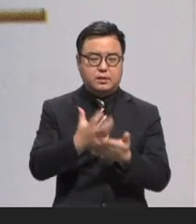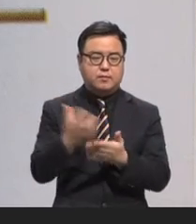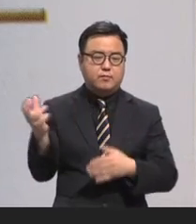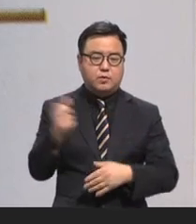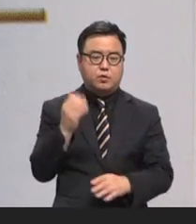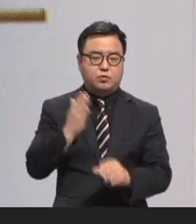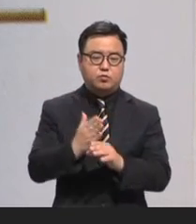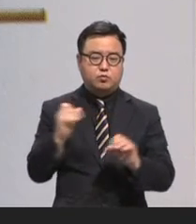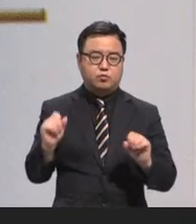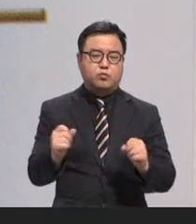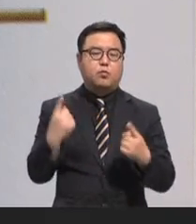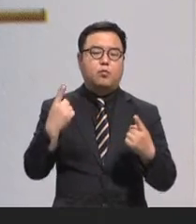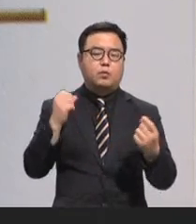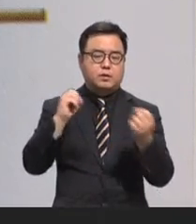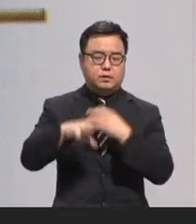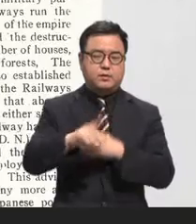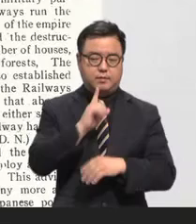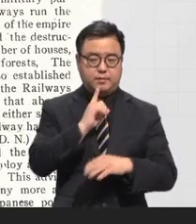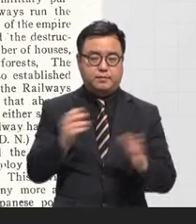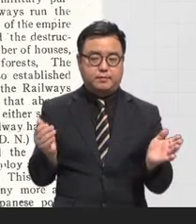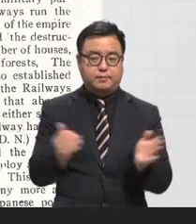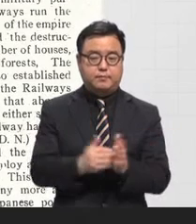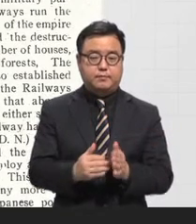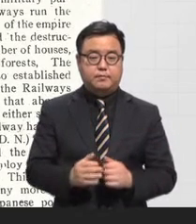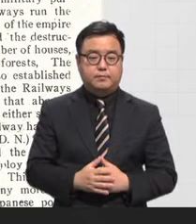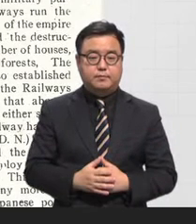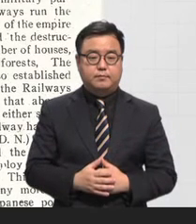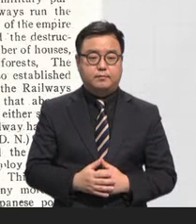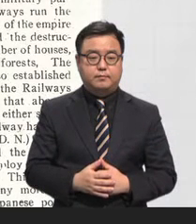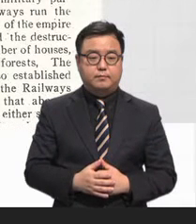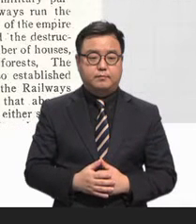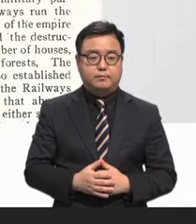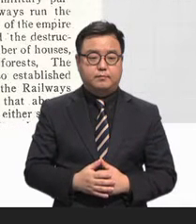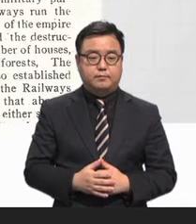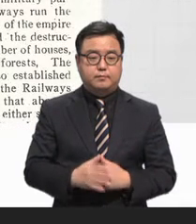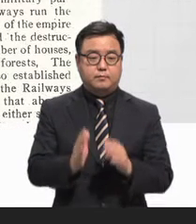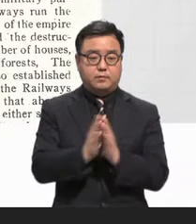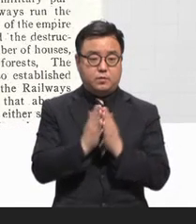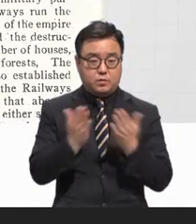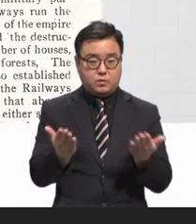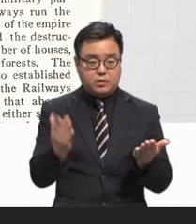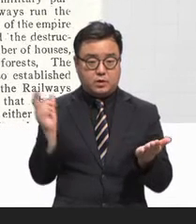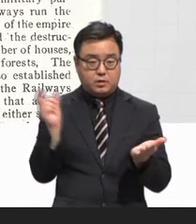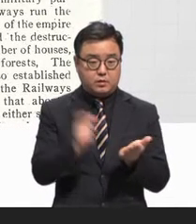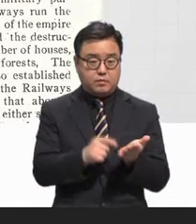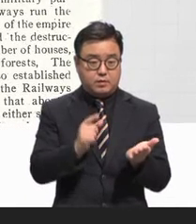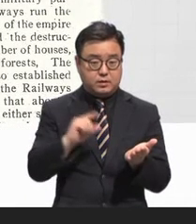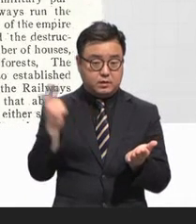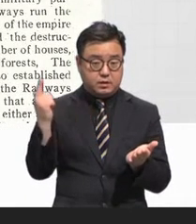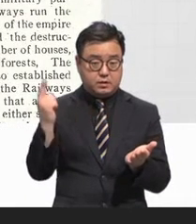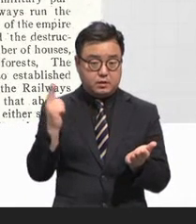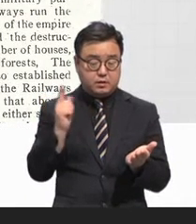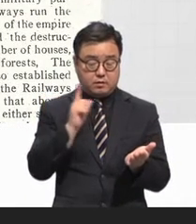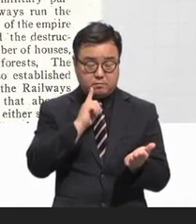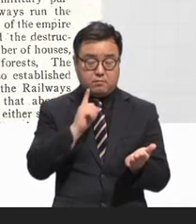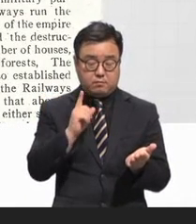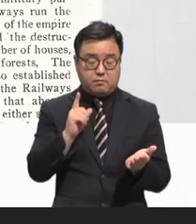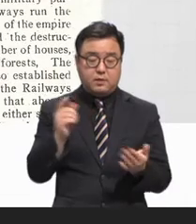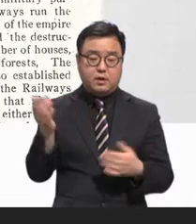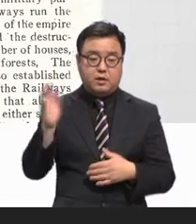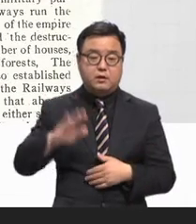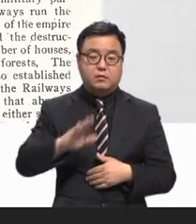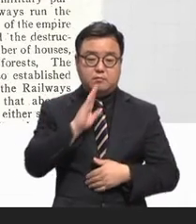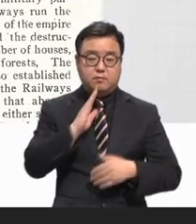답으로 볼 수밖에 없다 고 강조했습니다 으 좋고 솔 문어 월전 터 드려도 뭐